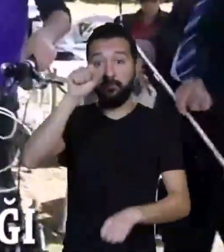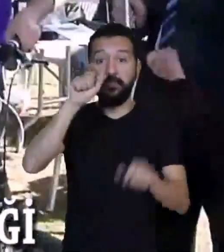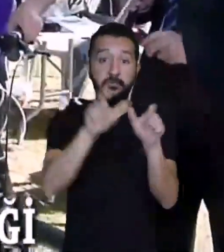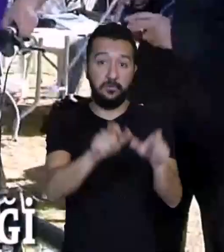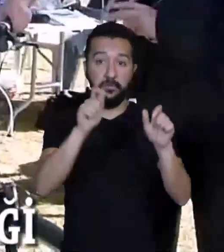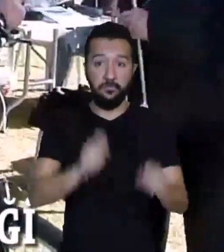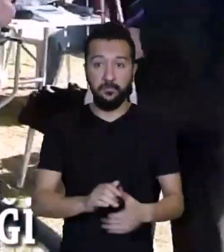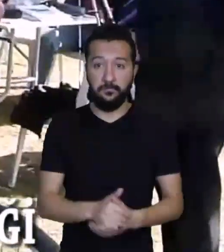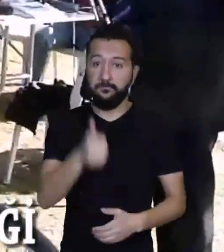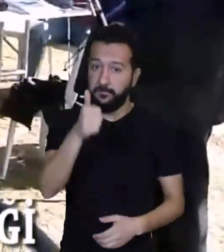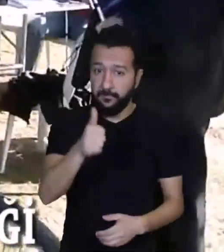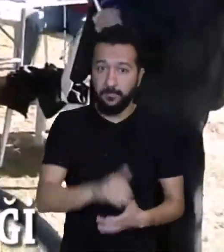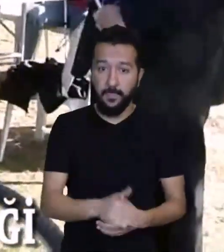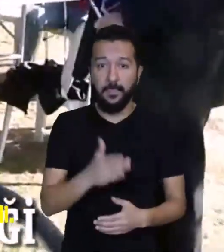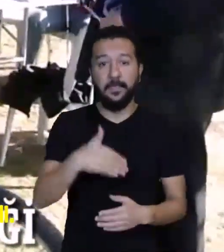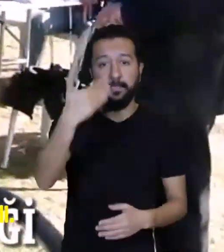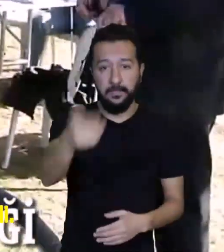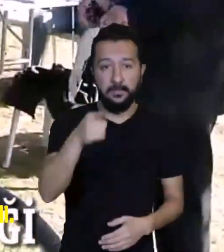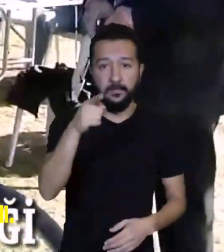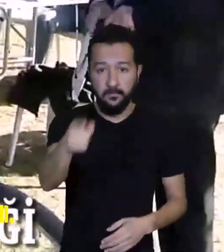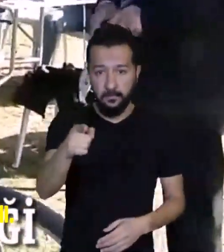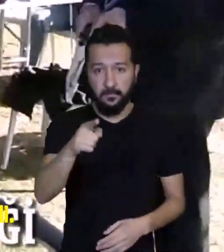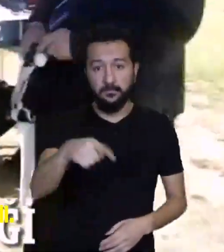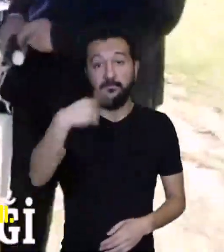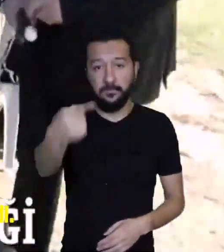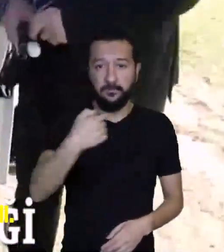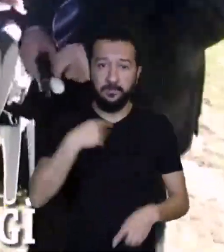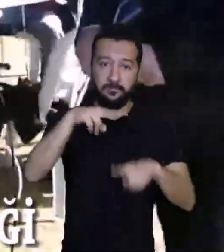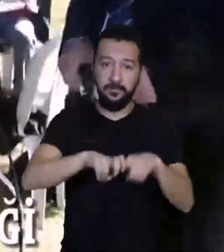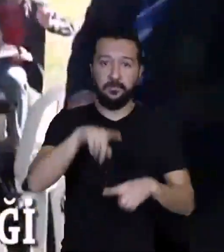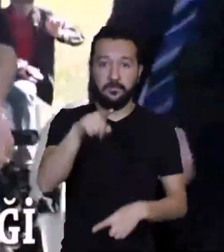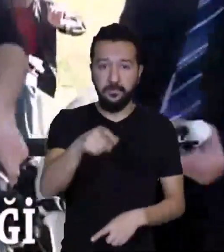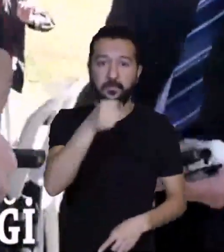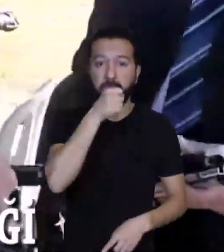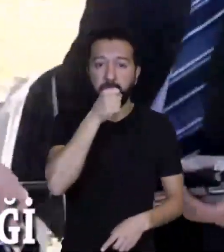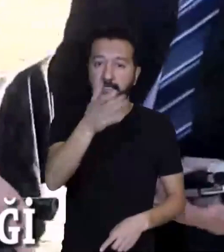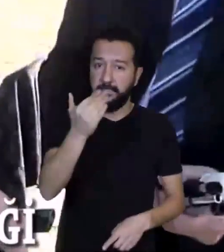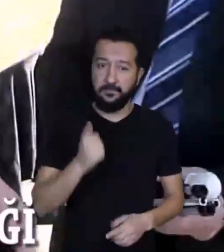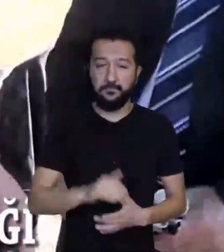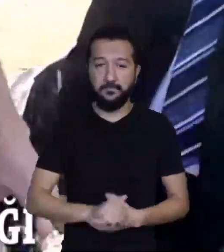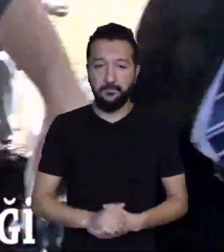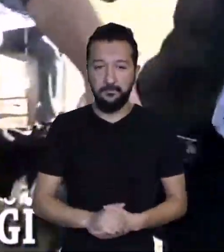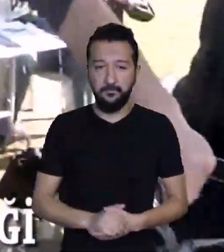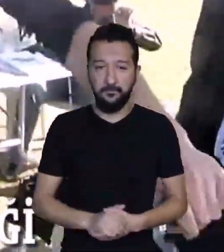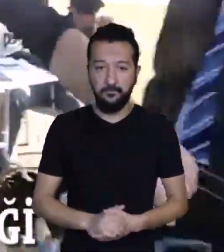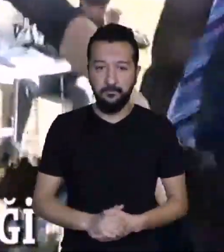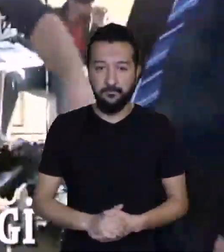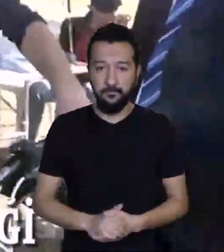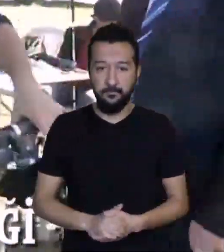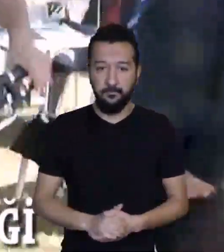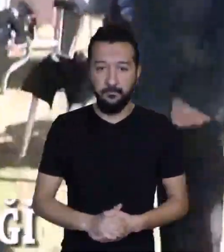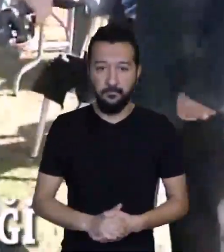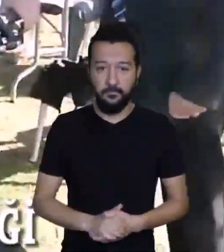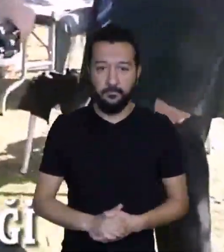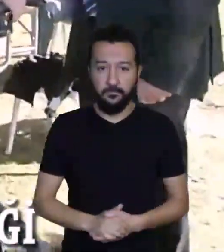Kontrolünü sağlıyor. Evet daha ileride. Binebilecek böyle. Evet ben bineceğim şimdi. Alayım ben mikrofonu. Engin arka koltuğa, genç adam da